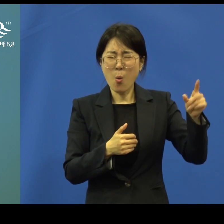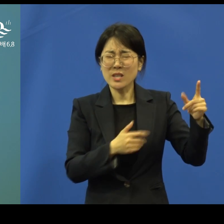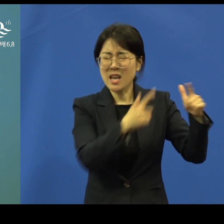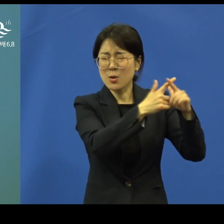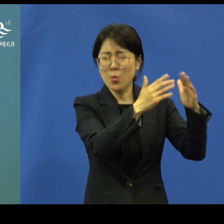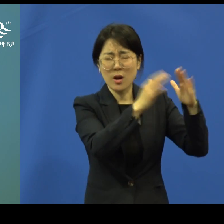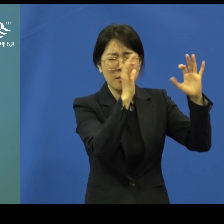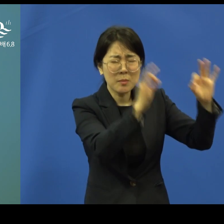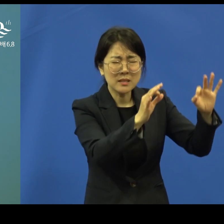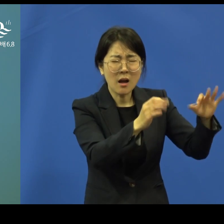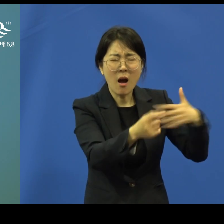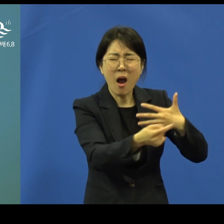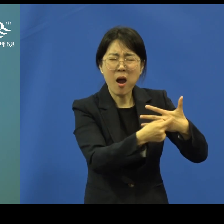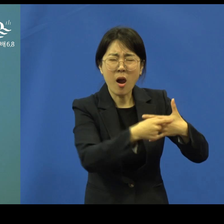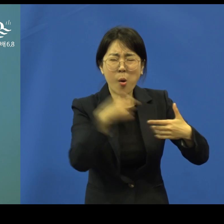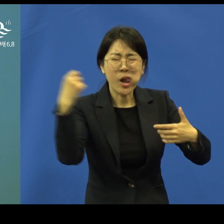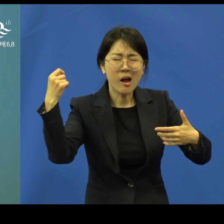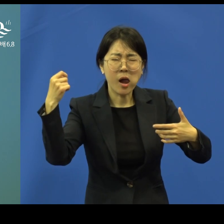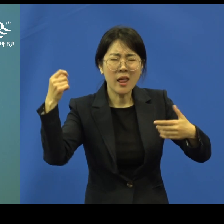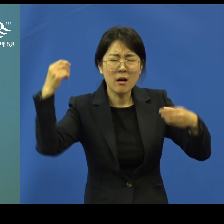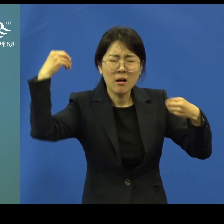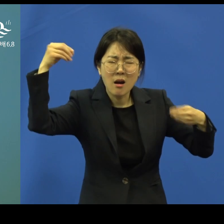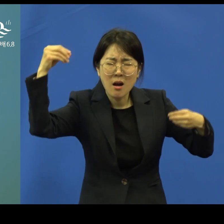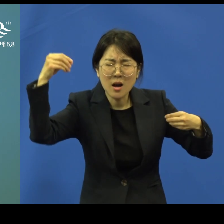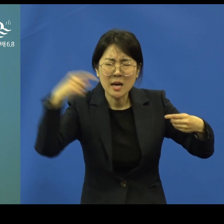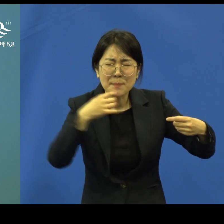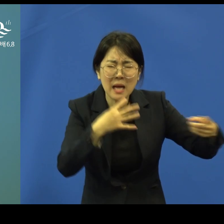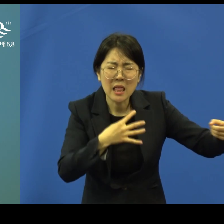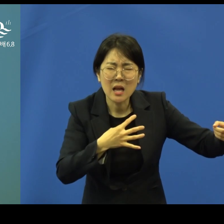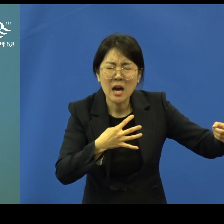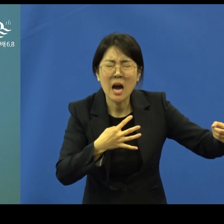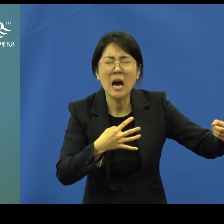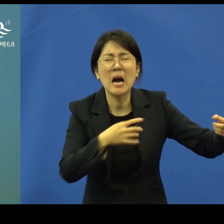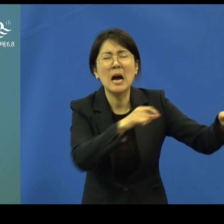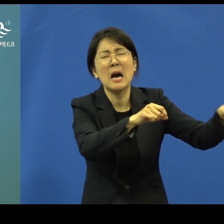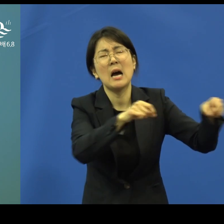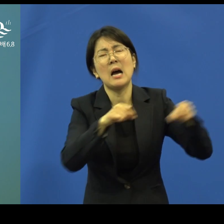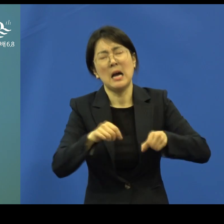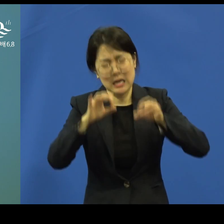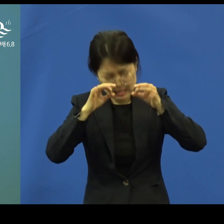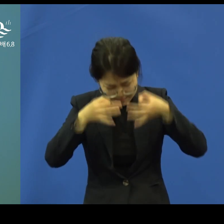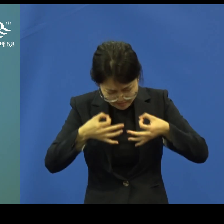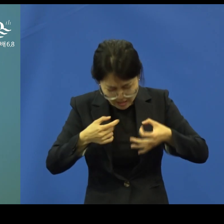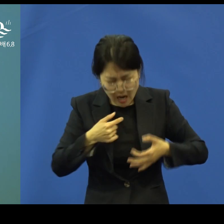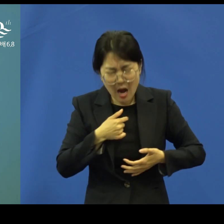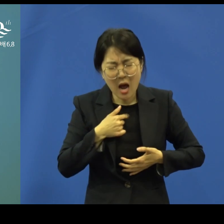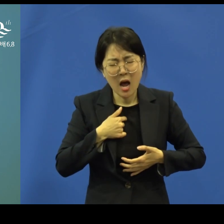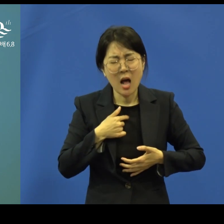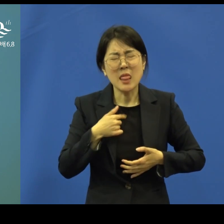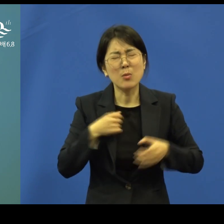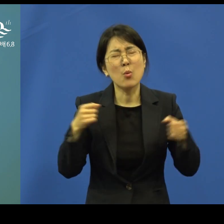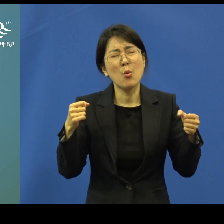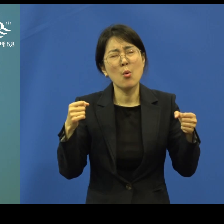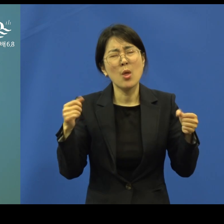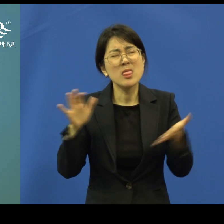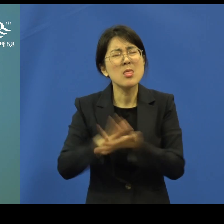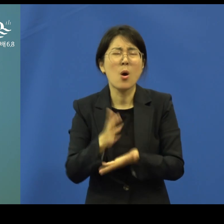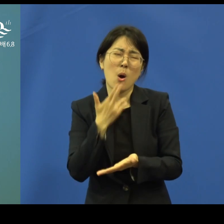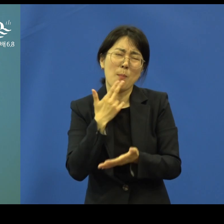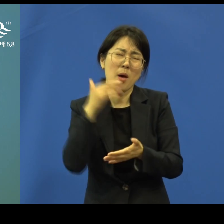신앙의 진 면목의 모습을 보게 하시고 우리의 식어버린 영적 온도를 다시